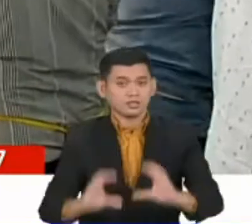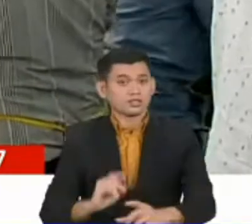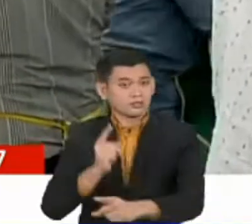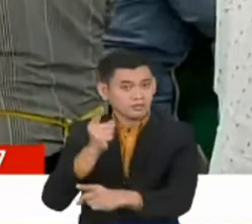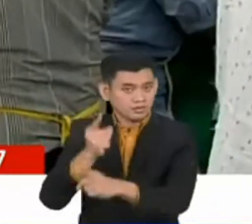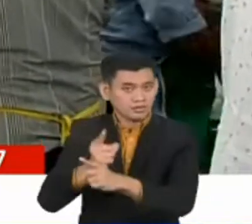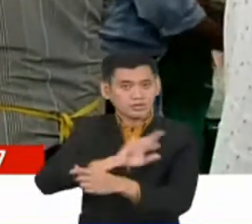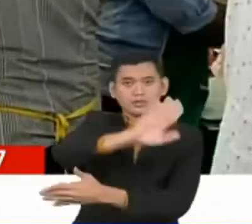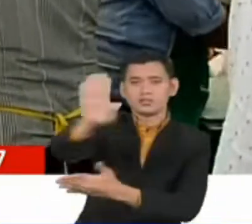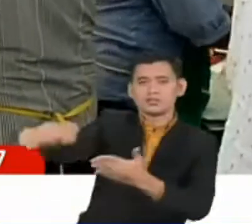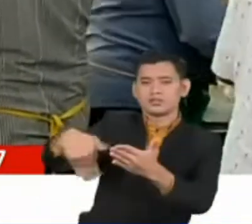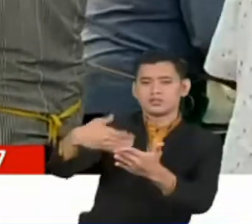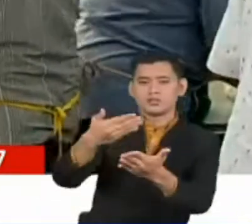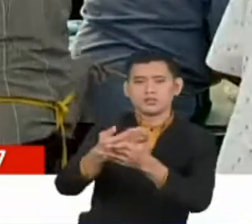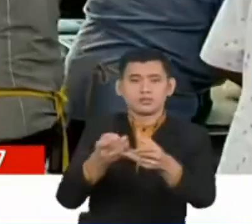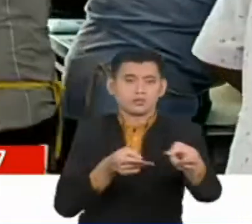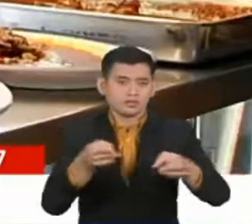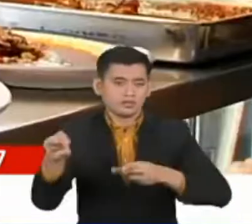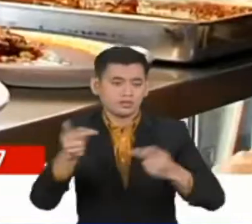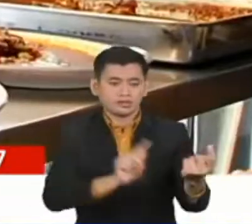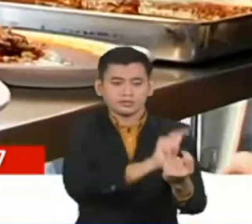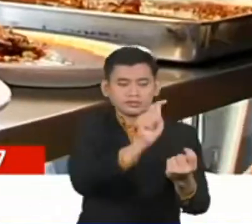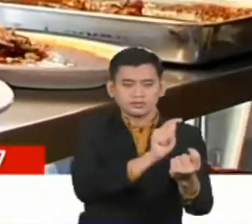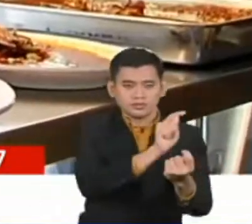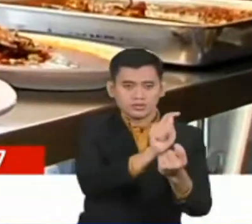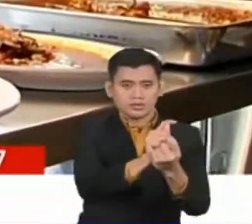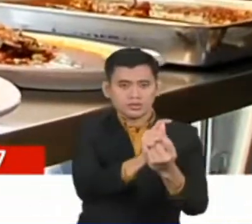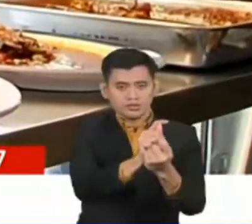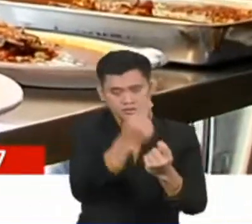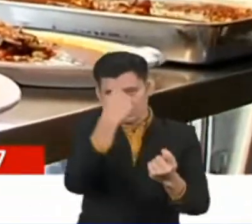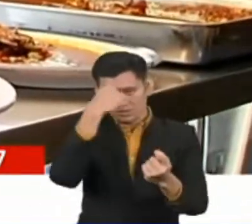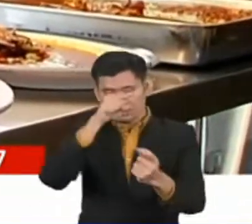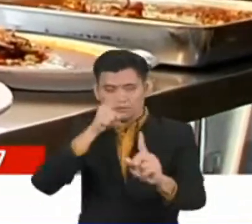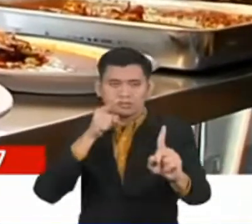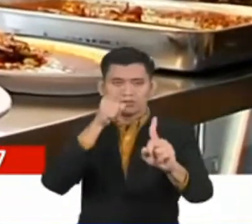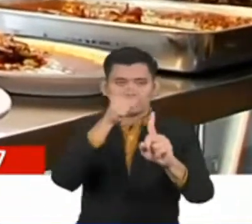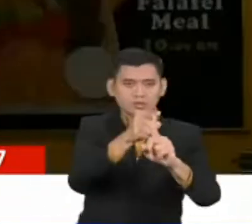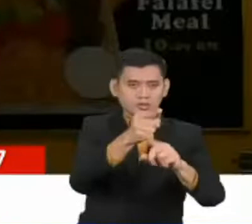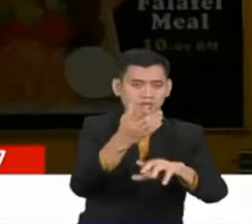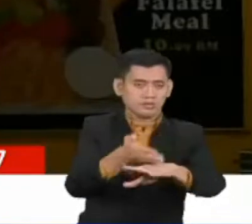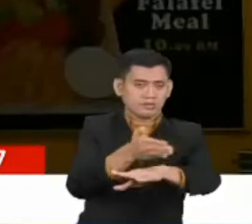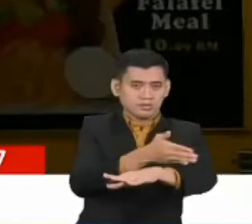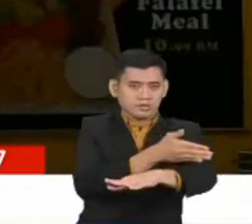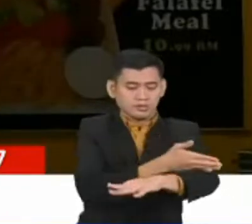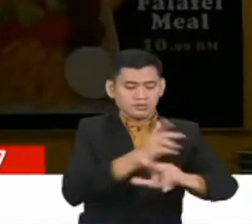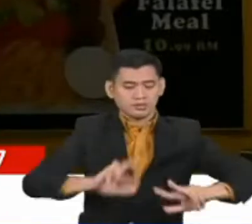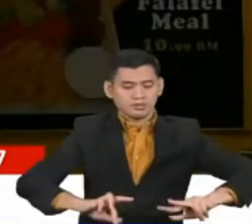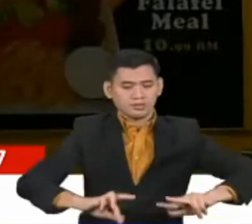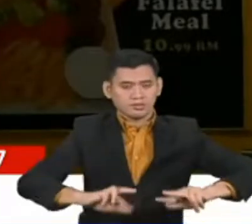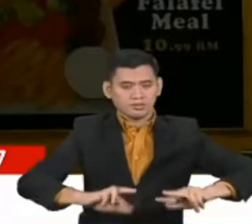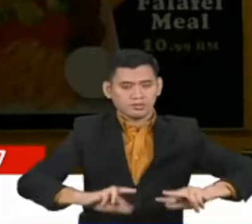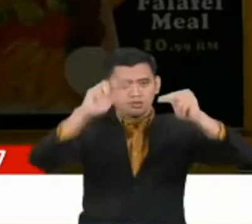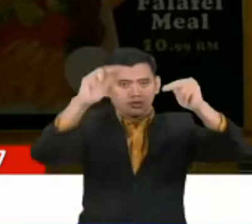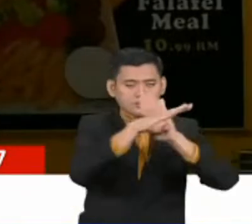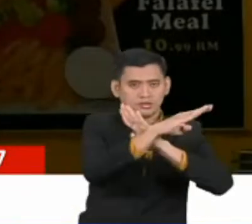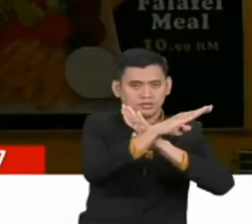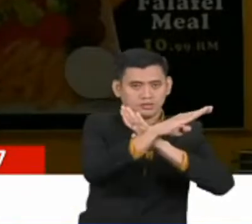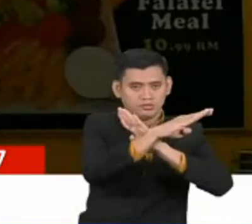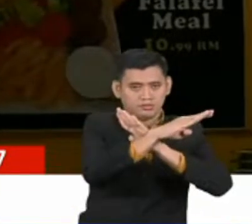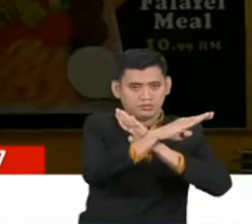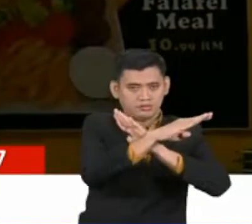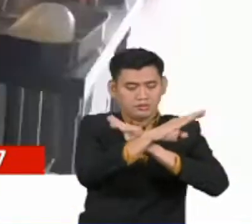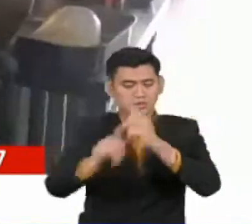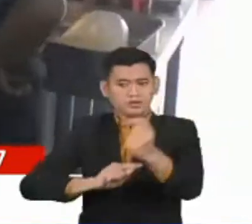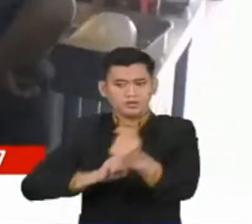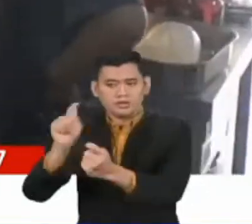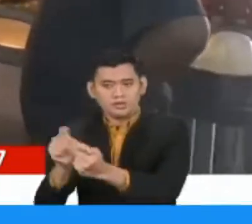Semua inisiatif yang dilaksanakan seiring sasaran matlamat pembangunan mampan Pertubuhan Bangsa Bersatu untuk mengurangkan separuh sisa makanan global per